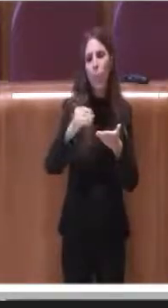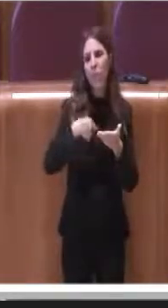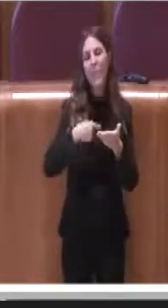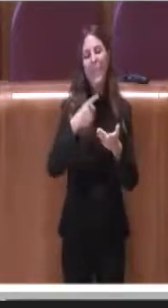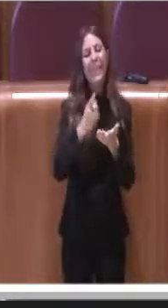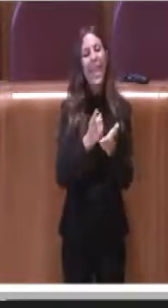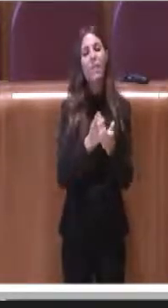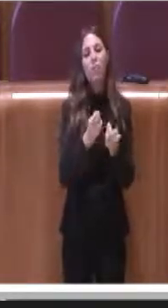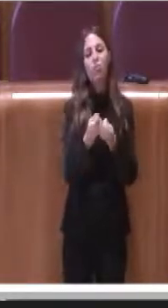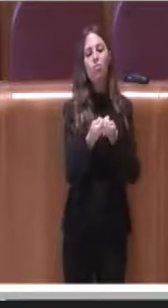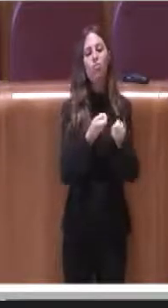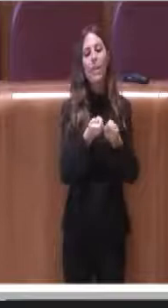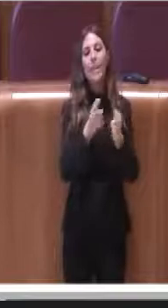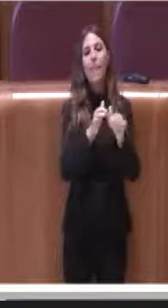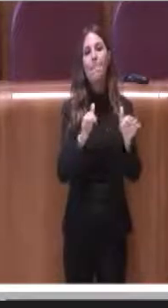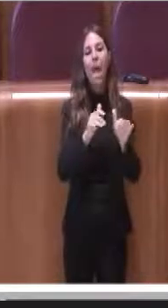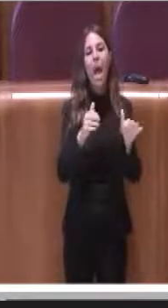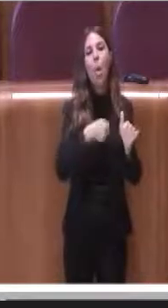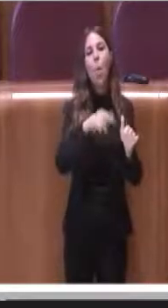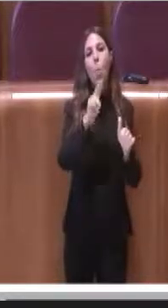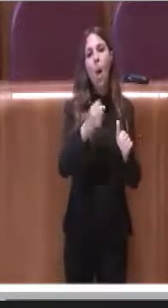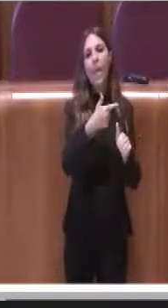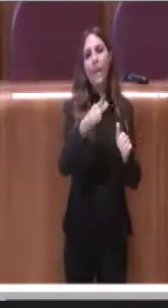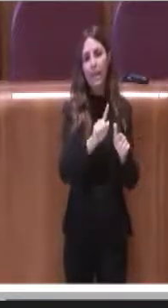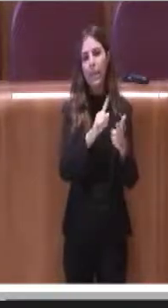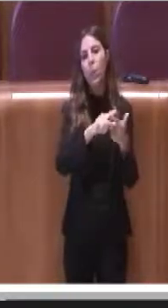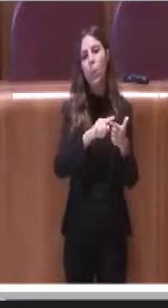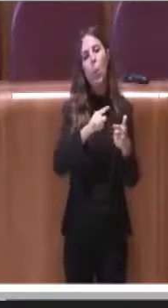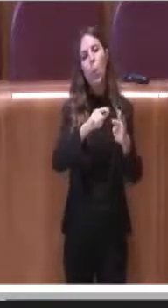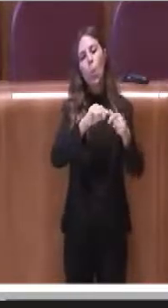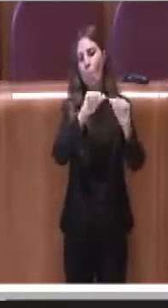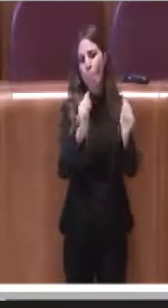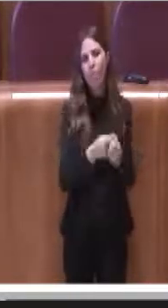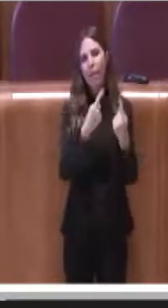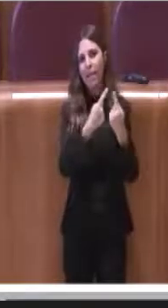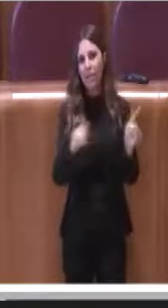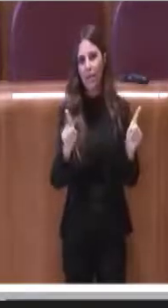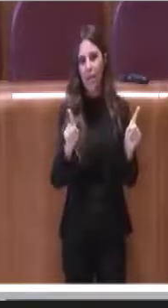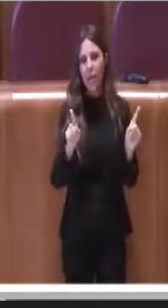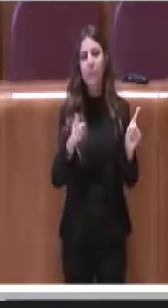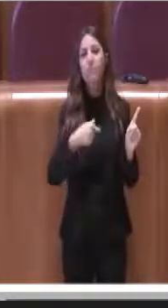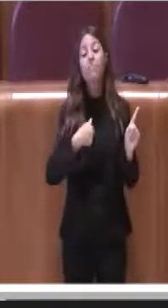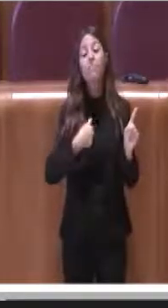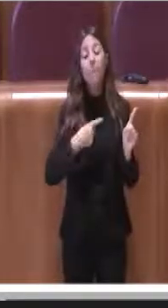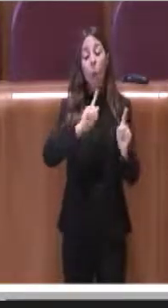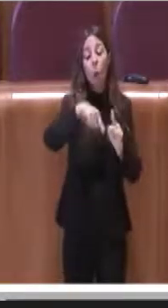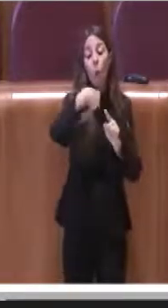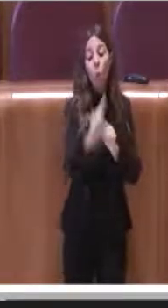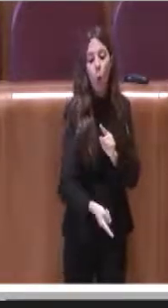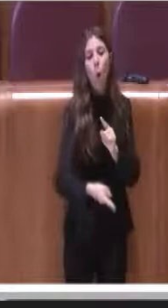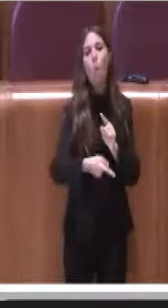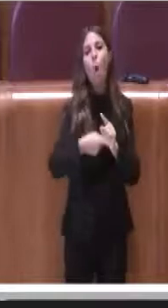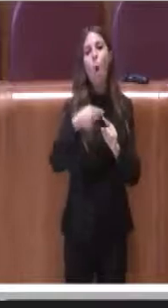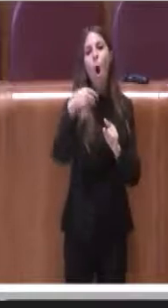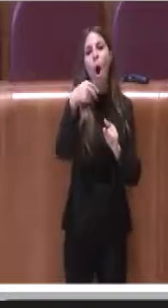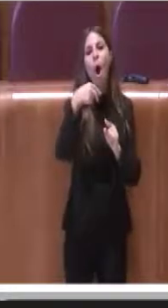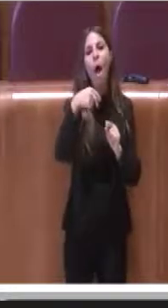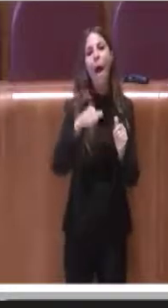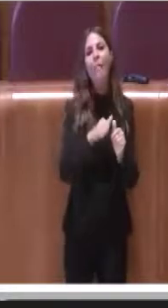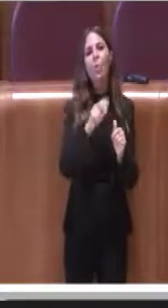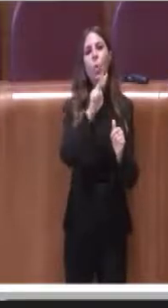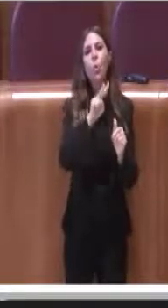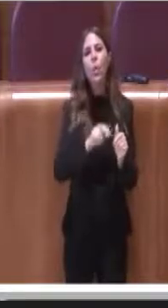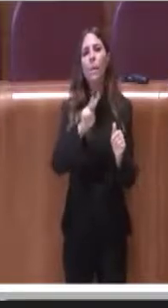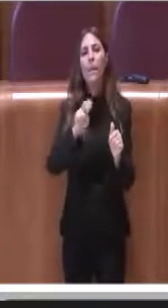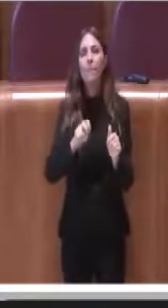macchine da gioco, quindi AVP, VLT e tutte le varie tipologie. A seguito, sempre Roma Capitale nel 2020 inaugura,